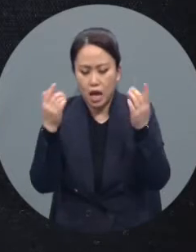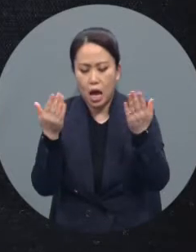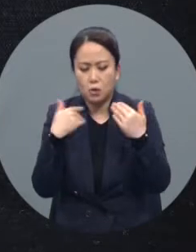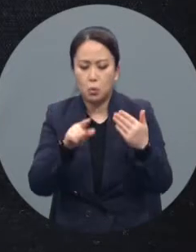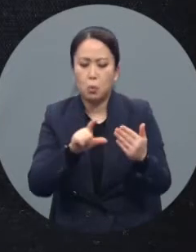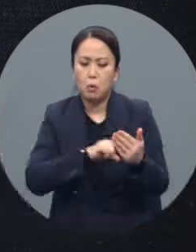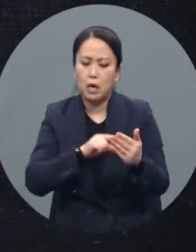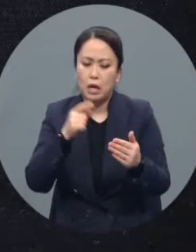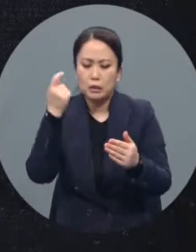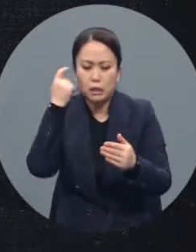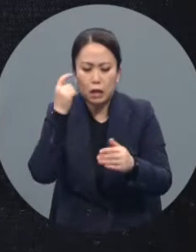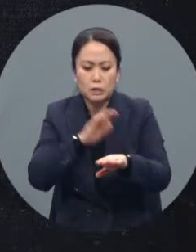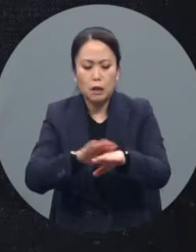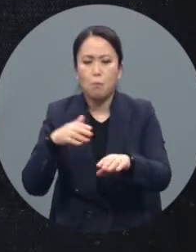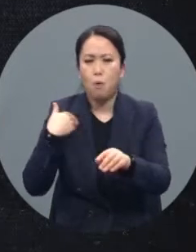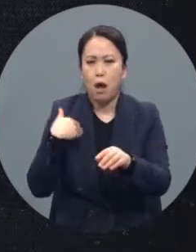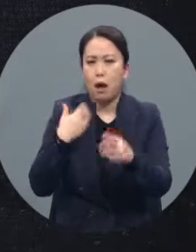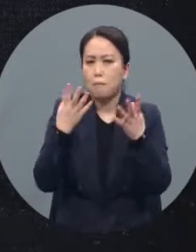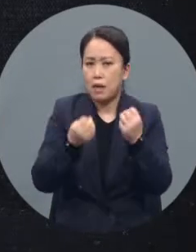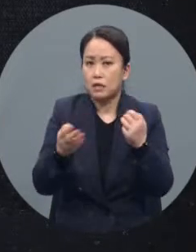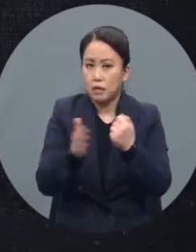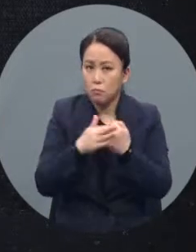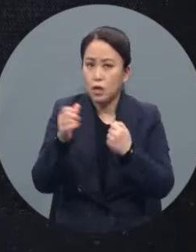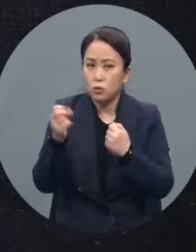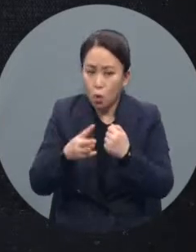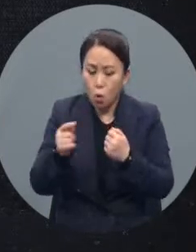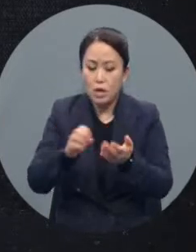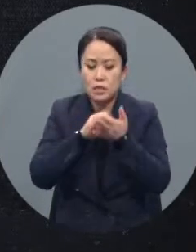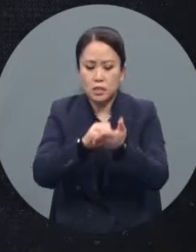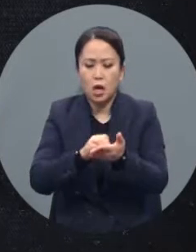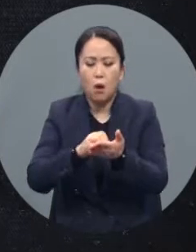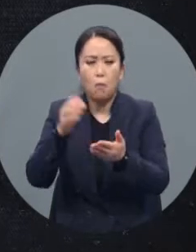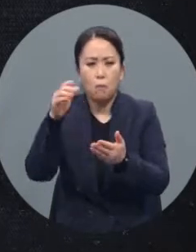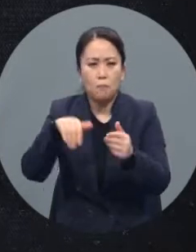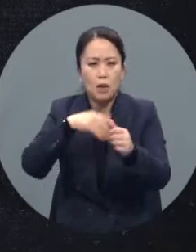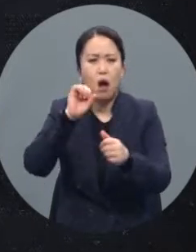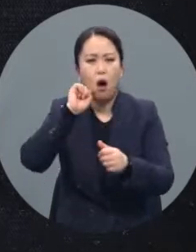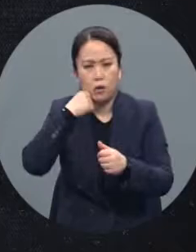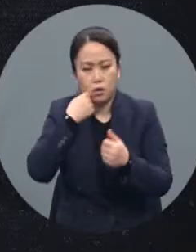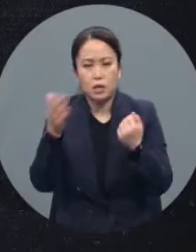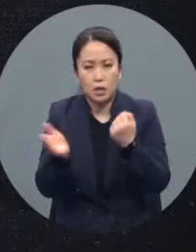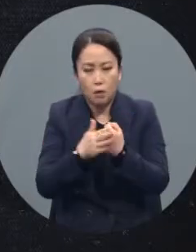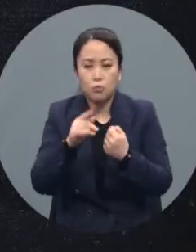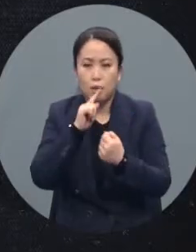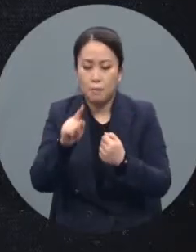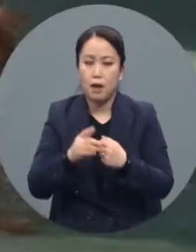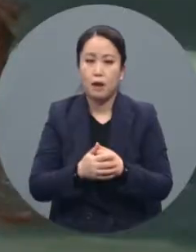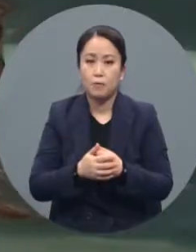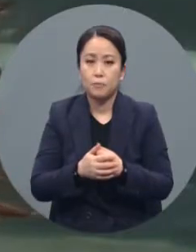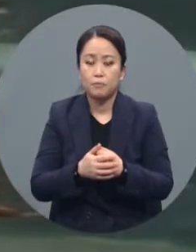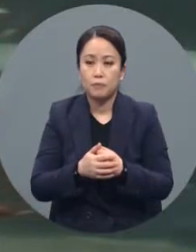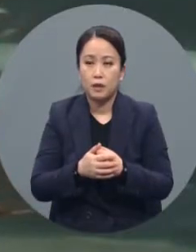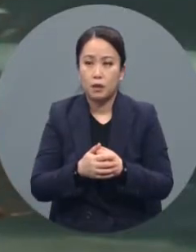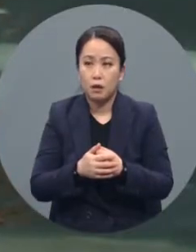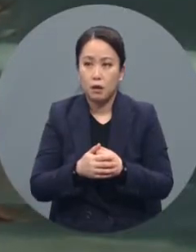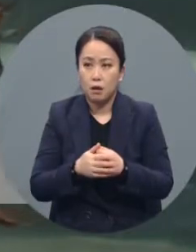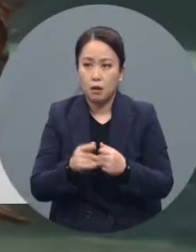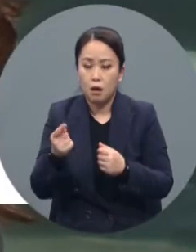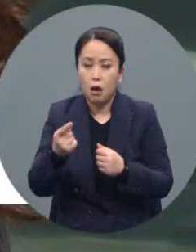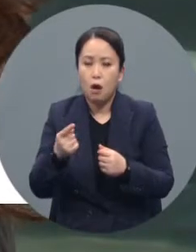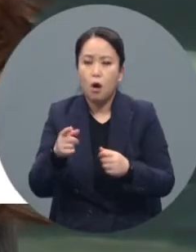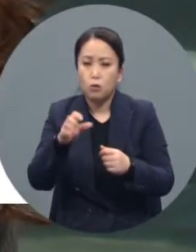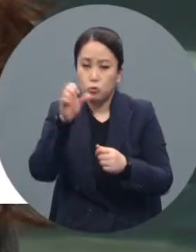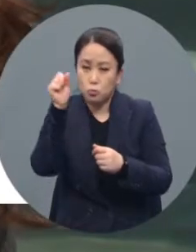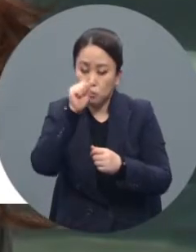수도권 중심주의적 사고와 열악한 취업 환경과 낮은 취업률을 그 다음으로 들었습니다. 상위권 대학들이 많이 몰려